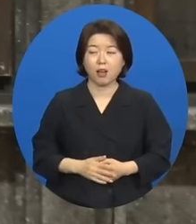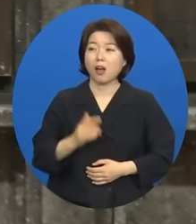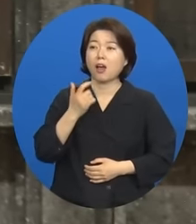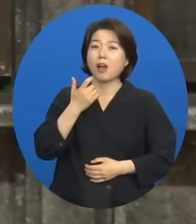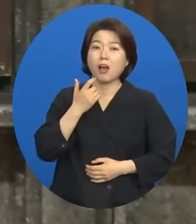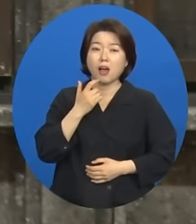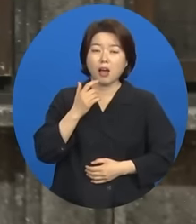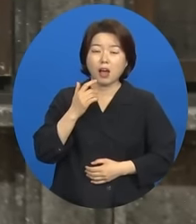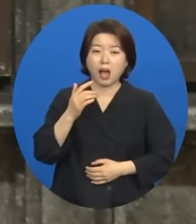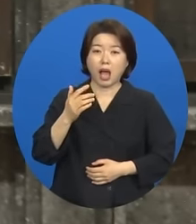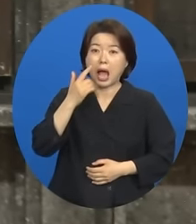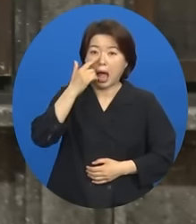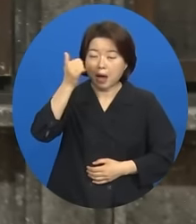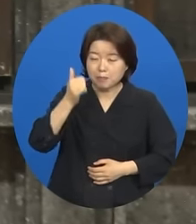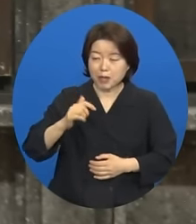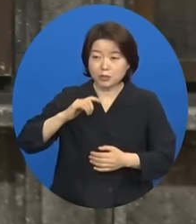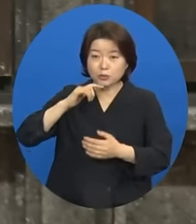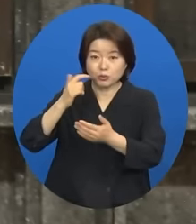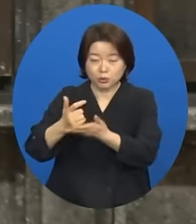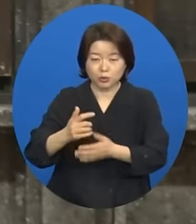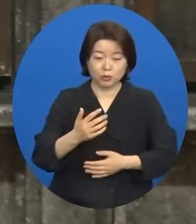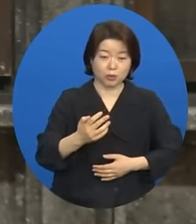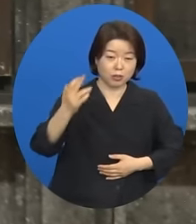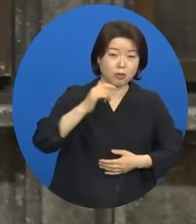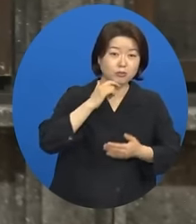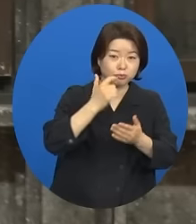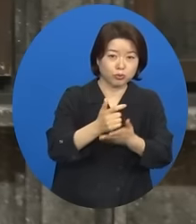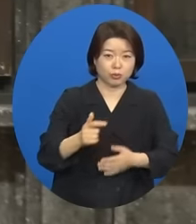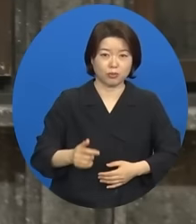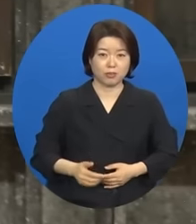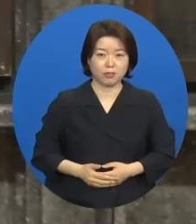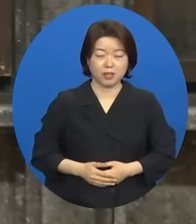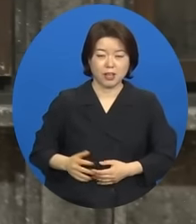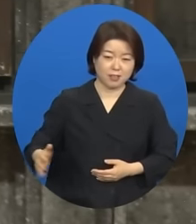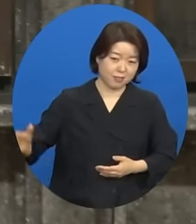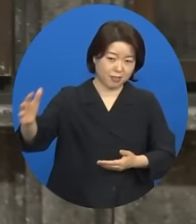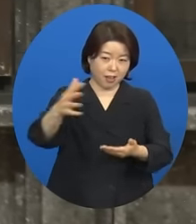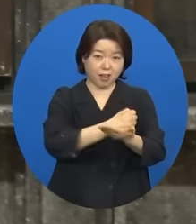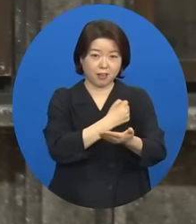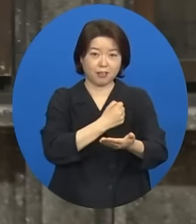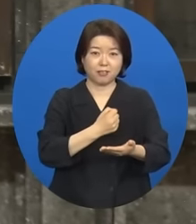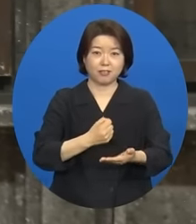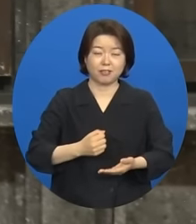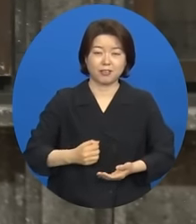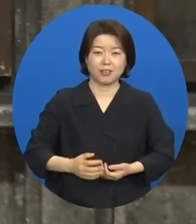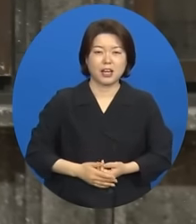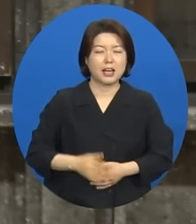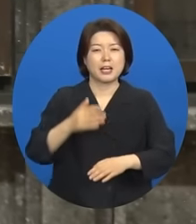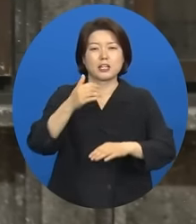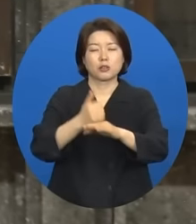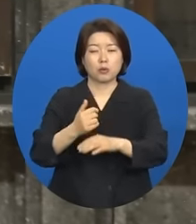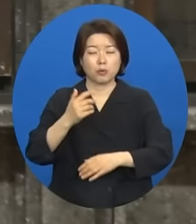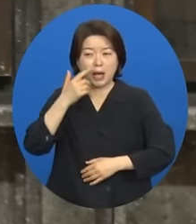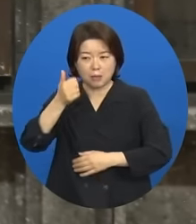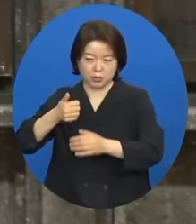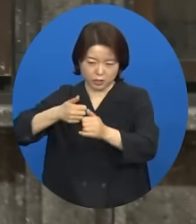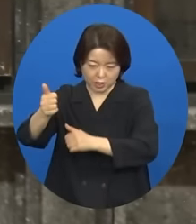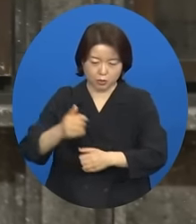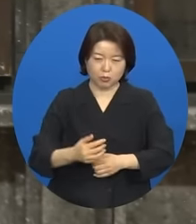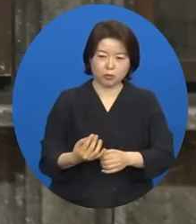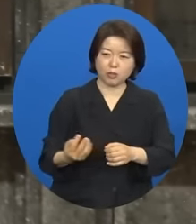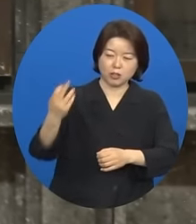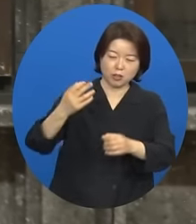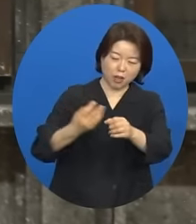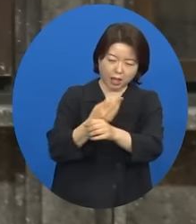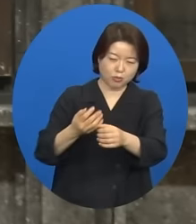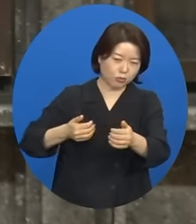아버지도 속이고 형도 속여서 그 장자권을 탈취하고 결국 그래서 아버지도 이기고 형에서도